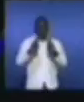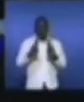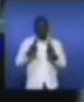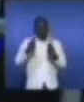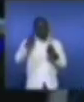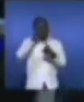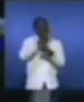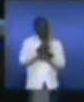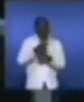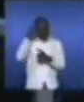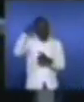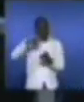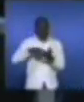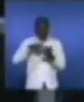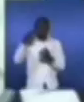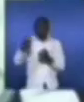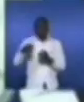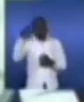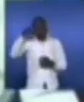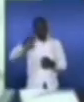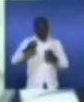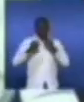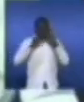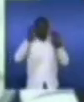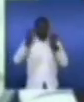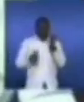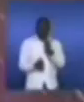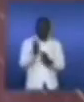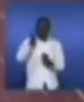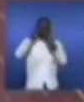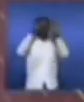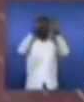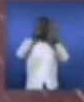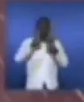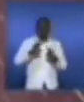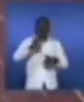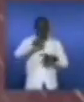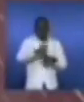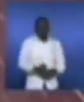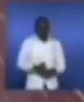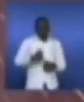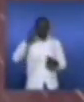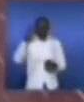risques de déficit ou d'excès de pluie en s'appuyant sur les réseaux de téléphonie mobile.